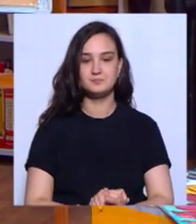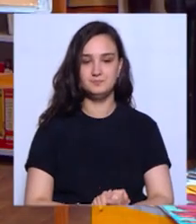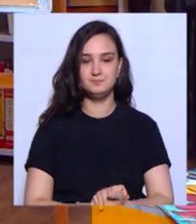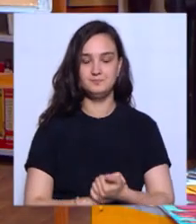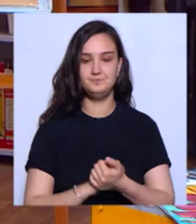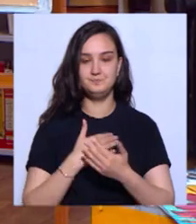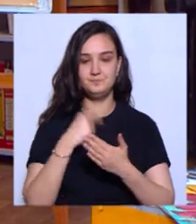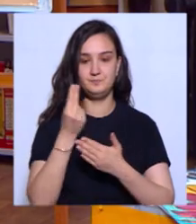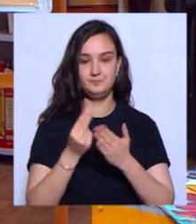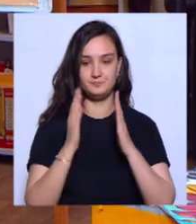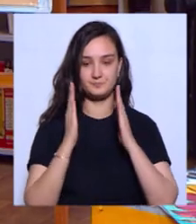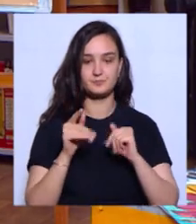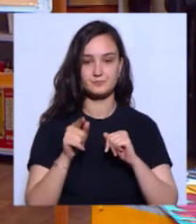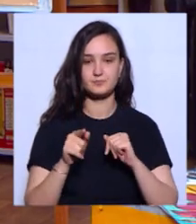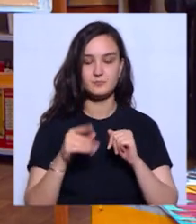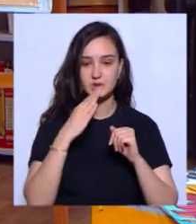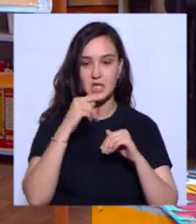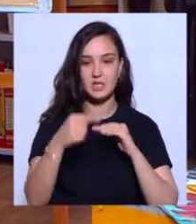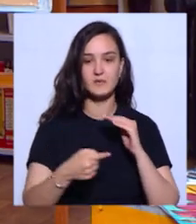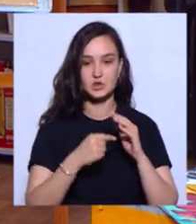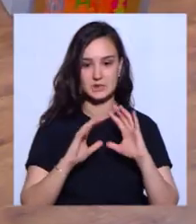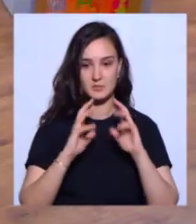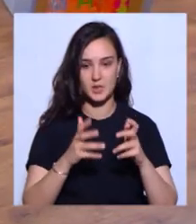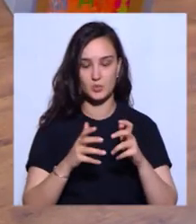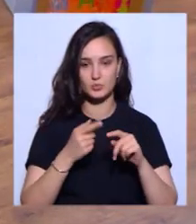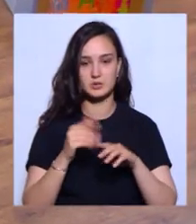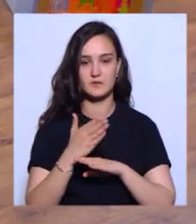წყლის ქვეშა სამყაროს, ავრჩიე თევზები.